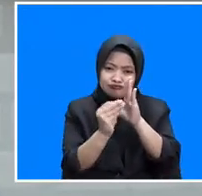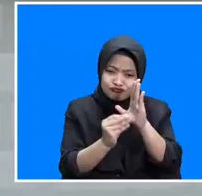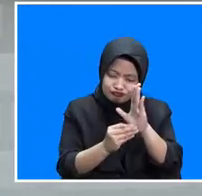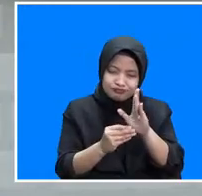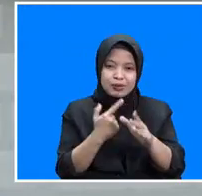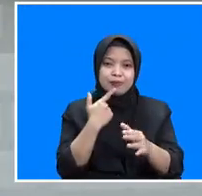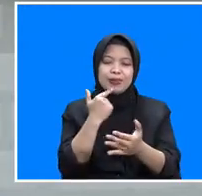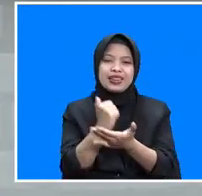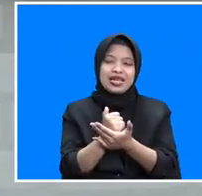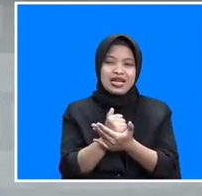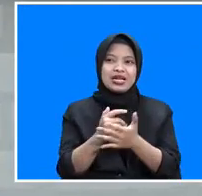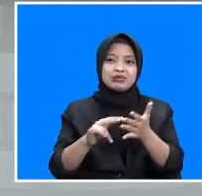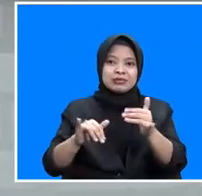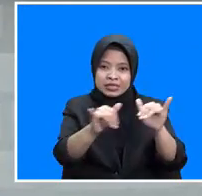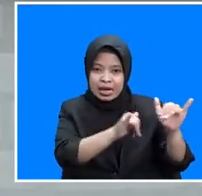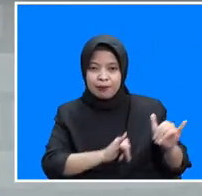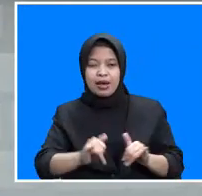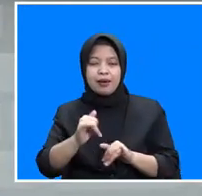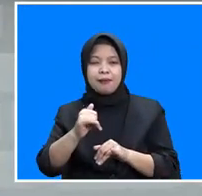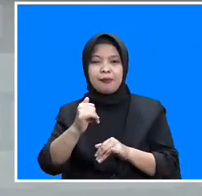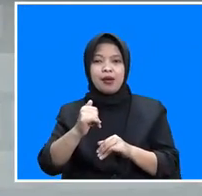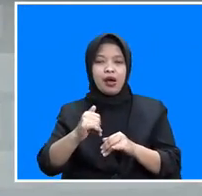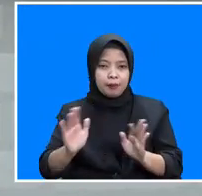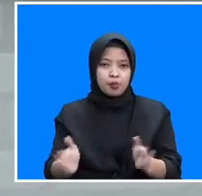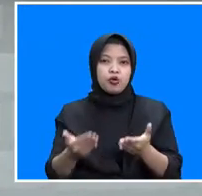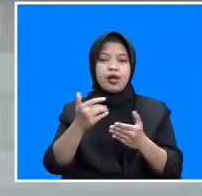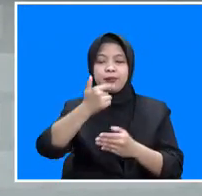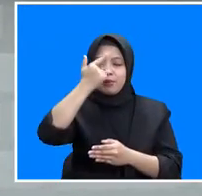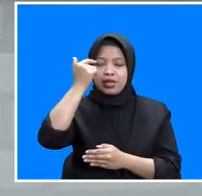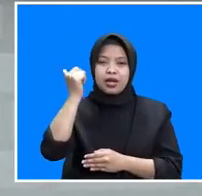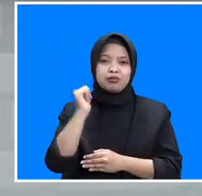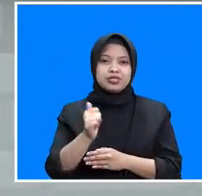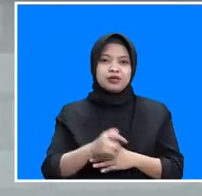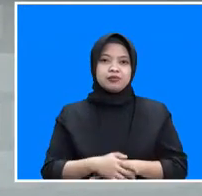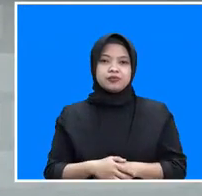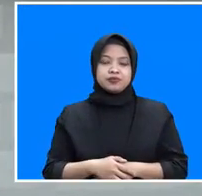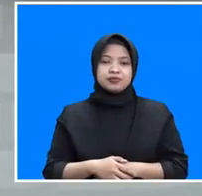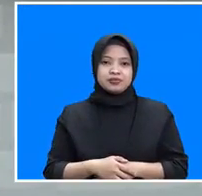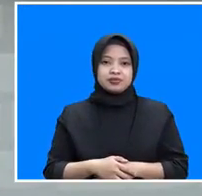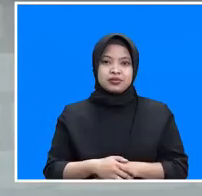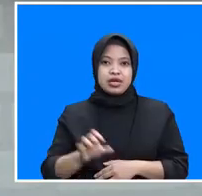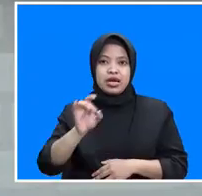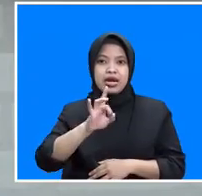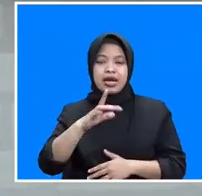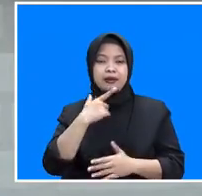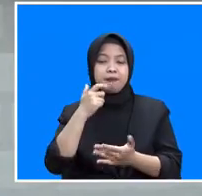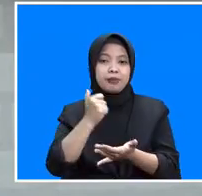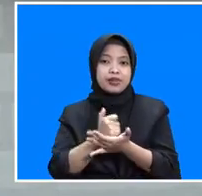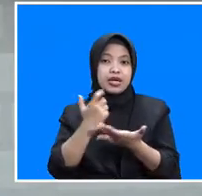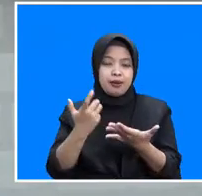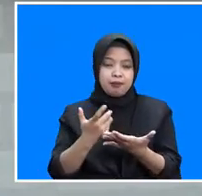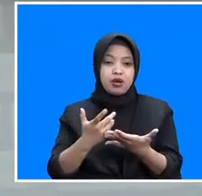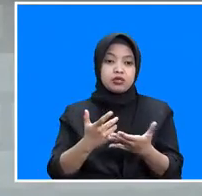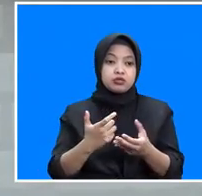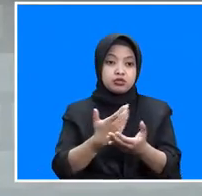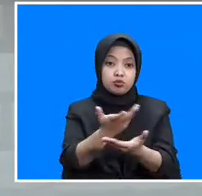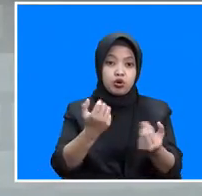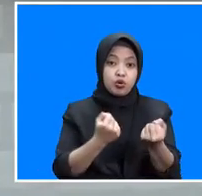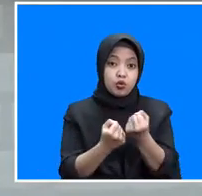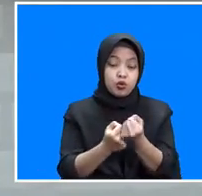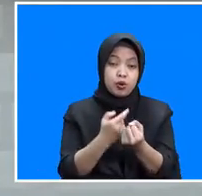penting sehingga ini bisa mengakselerasi untuk pemulihan pembelajaran. Nah, lalu pentingnya dalam hal ini semua pihak saling